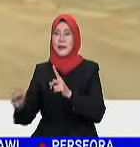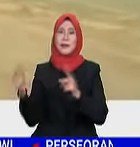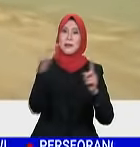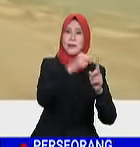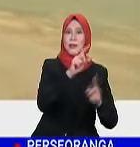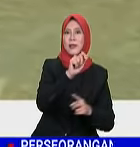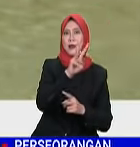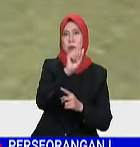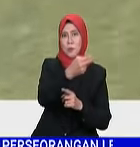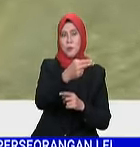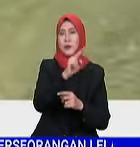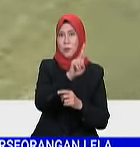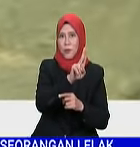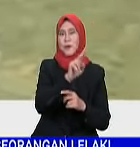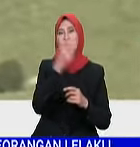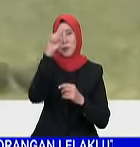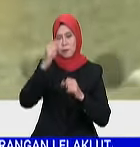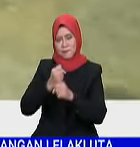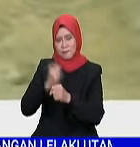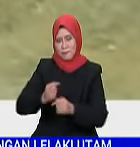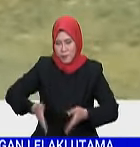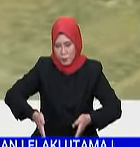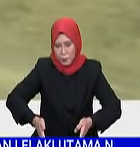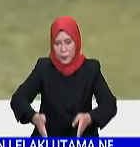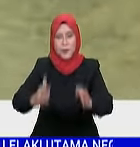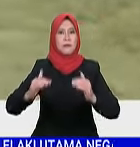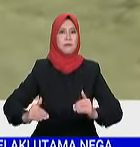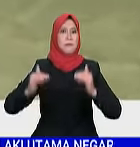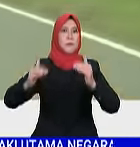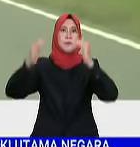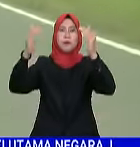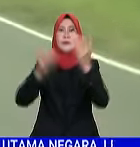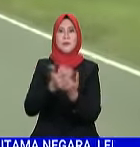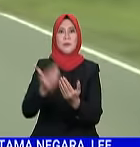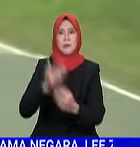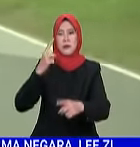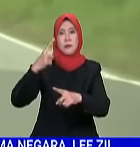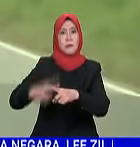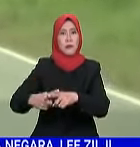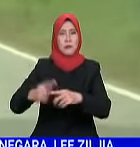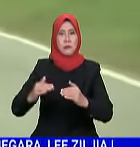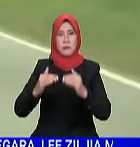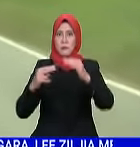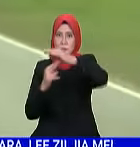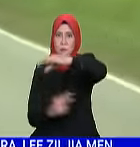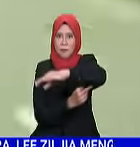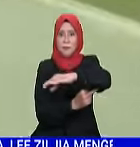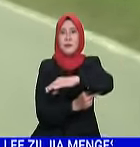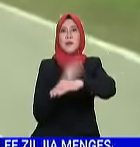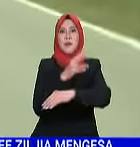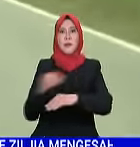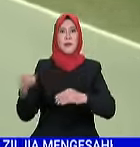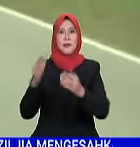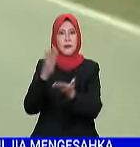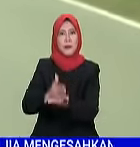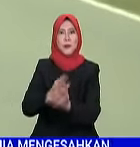Tawau. Ia membabitkan kerja menaik taraf jalan selain dilengkapi kemudahan persimpangan bertingkat, jambatan serta hentian